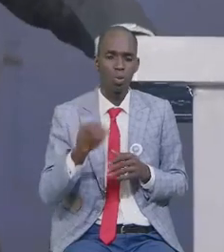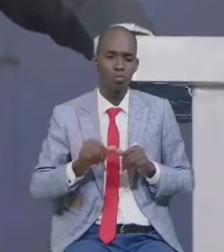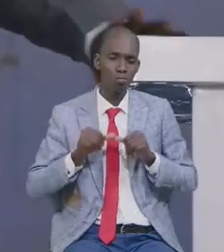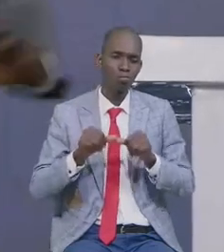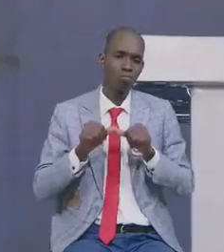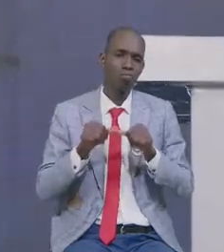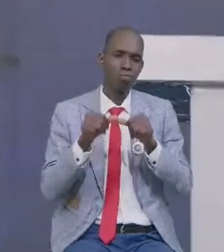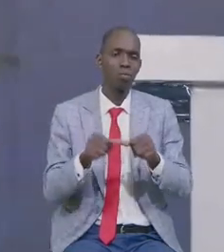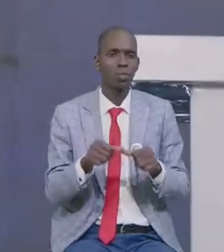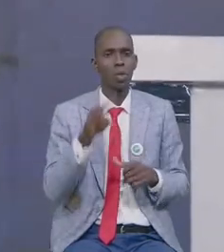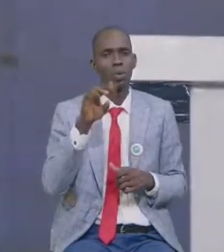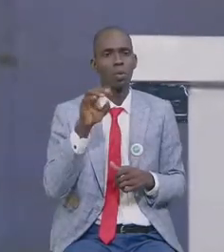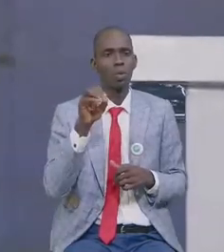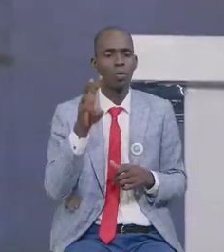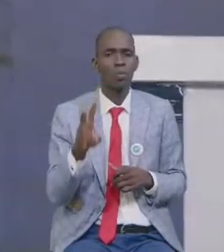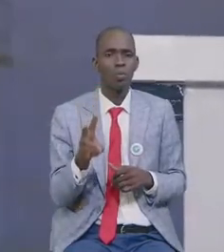pauvre,